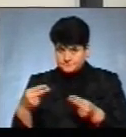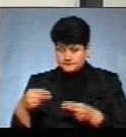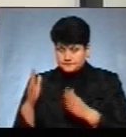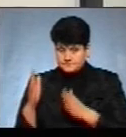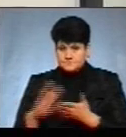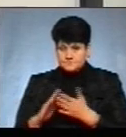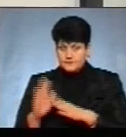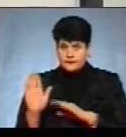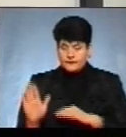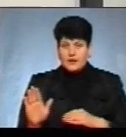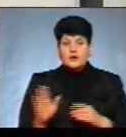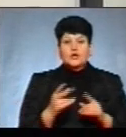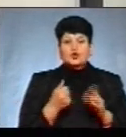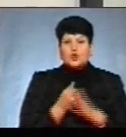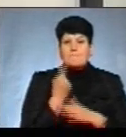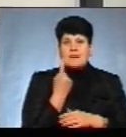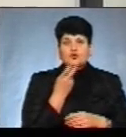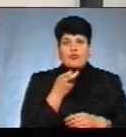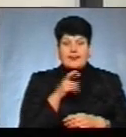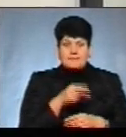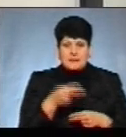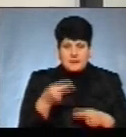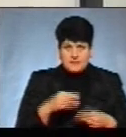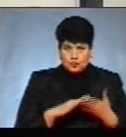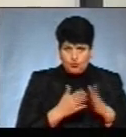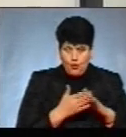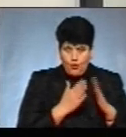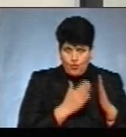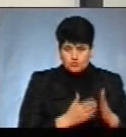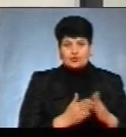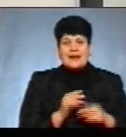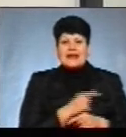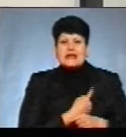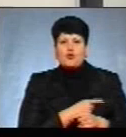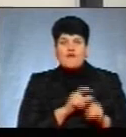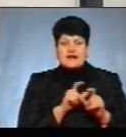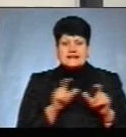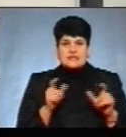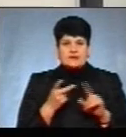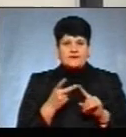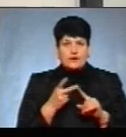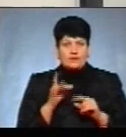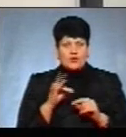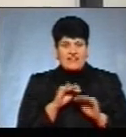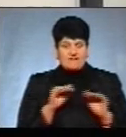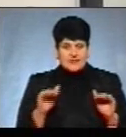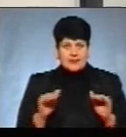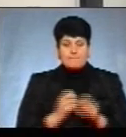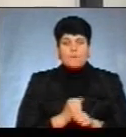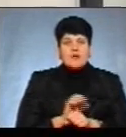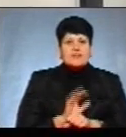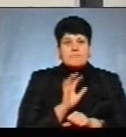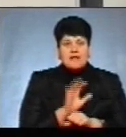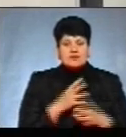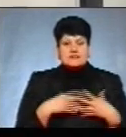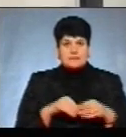службою здоров'я угоди. Ми до 1 липня підписуємо угоду. Це лікування закладів вторинного рівня. І